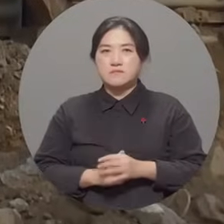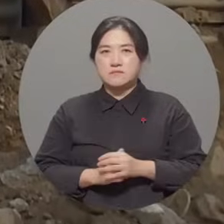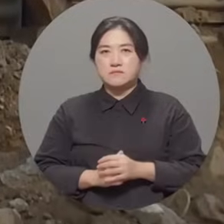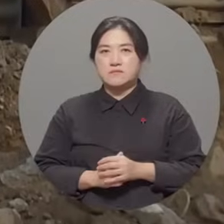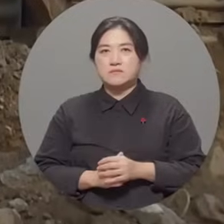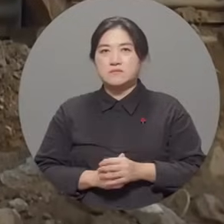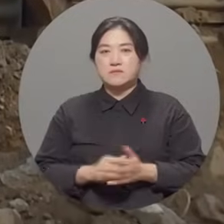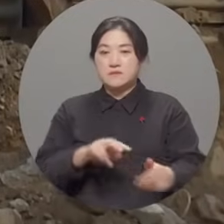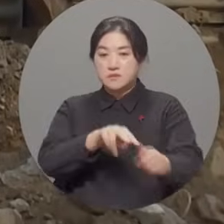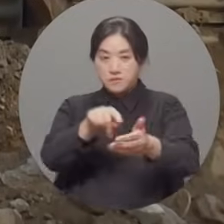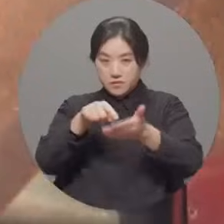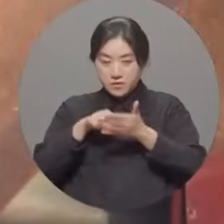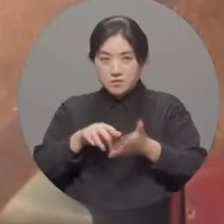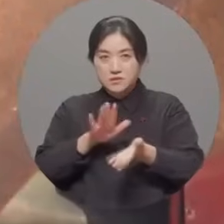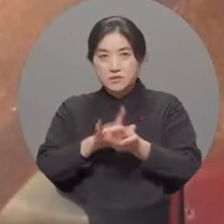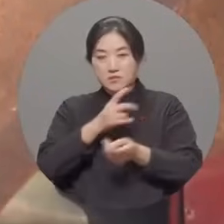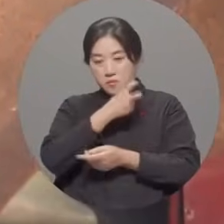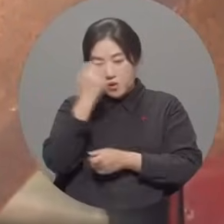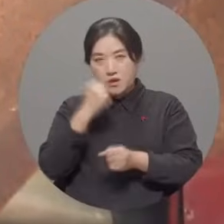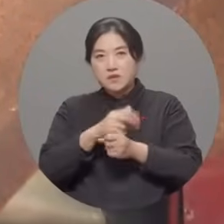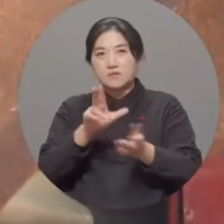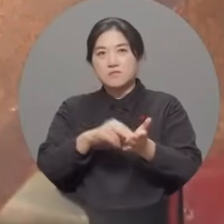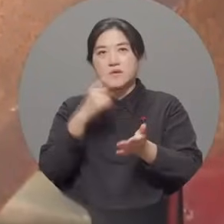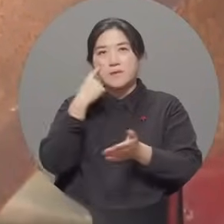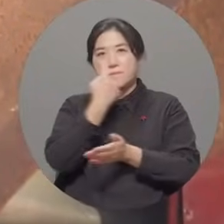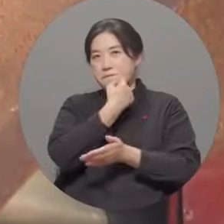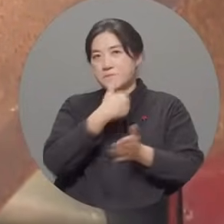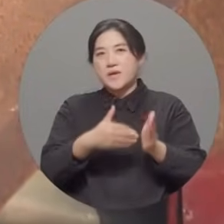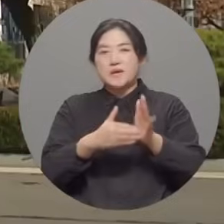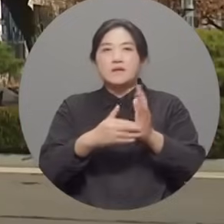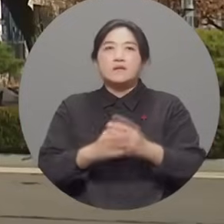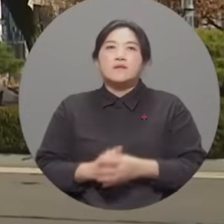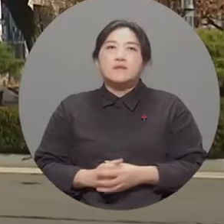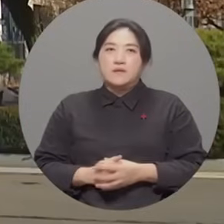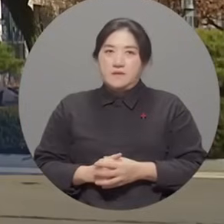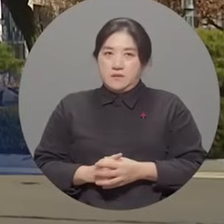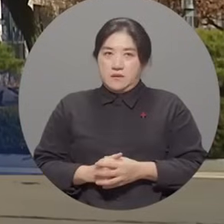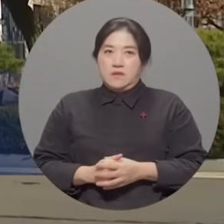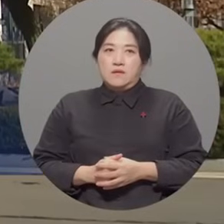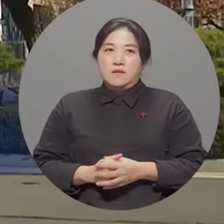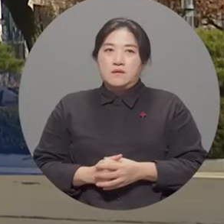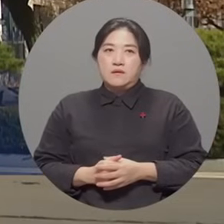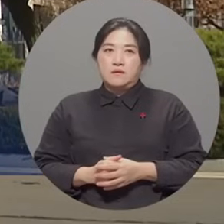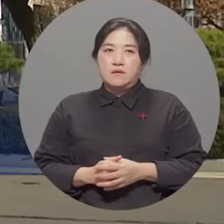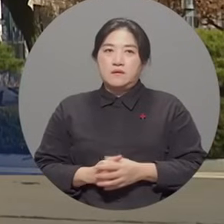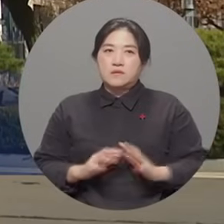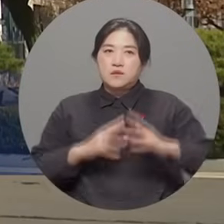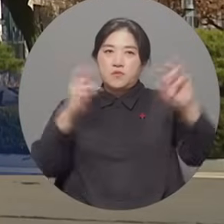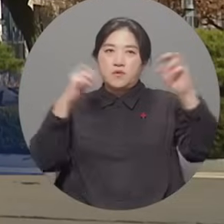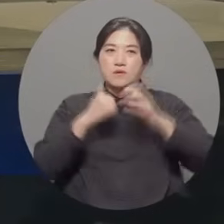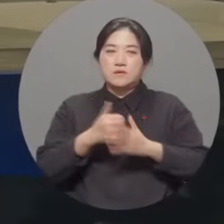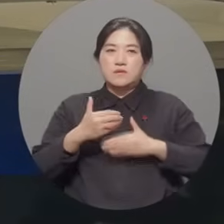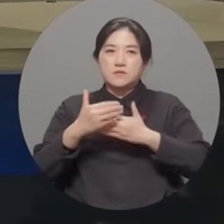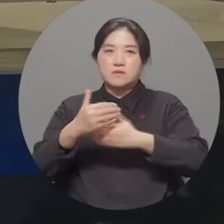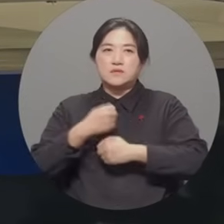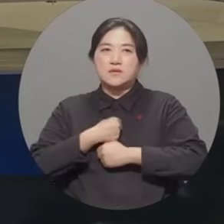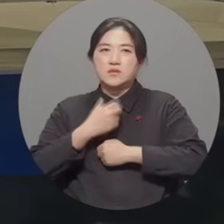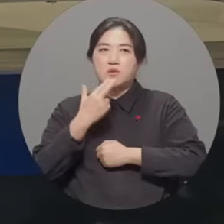제보가 들어온 뒤 현장 조사를 벌여 문제점을 확인했습니다. 네. 시공사에서 네. 절차를 안